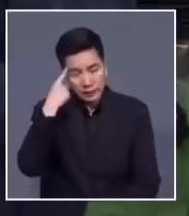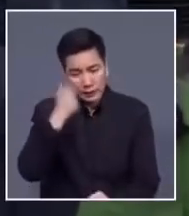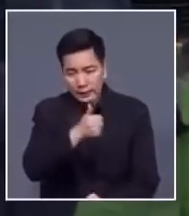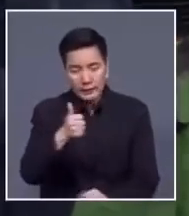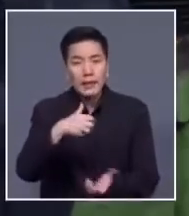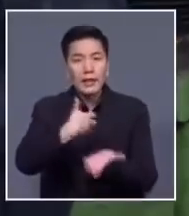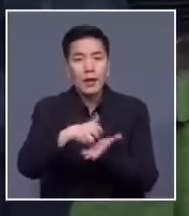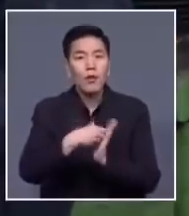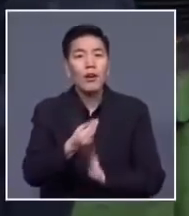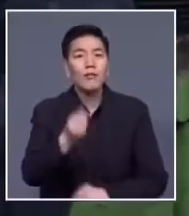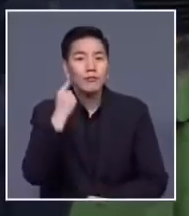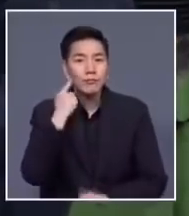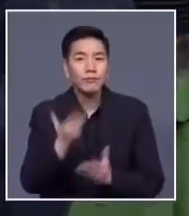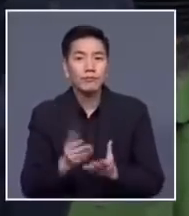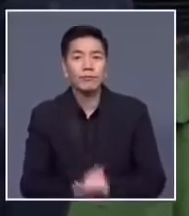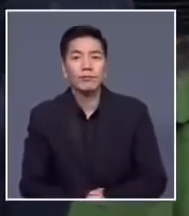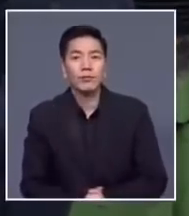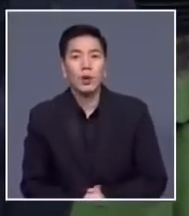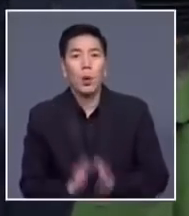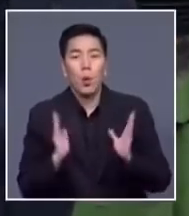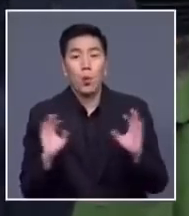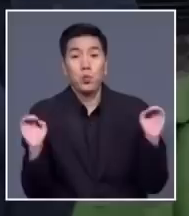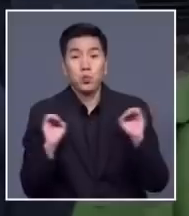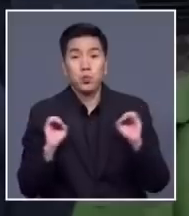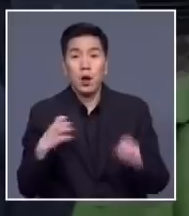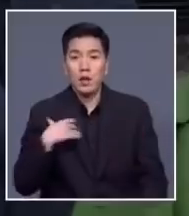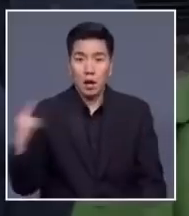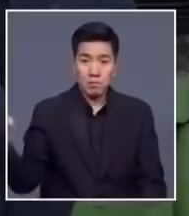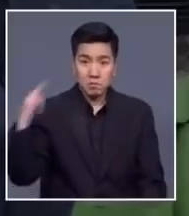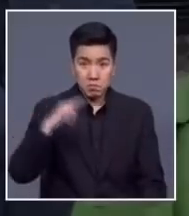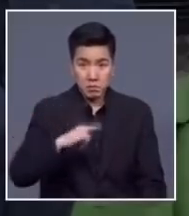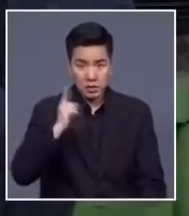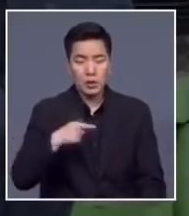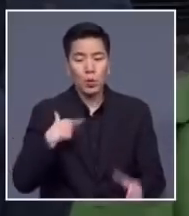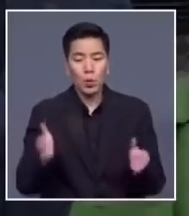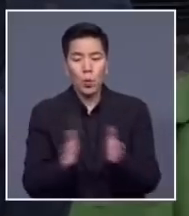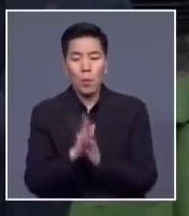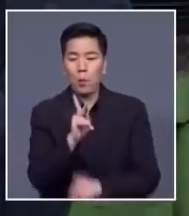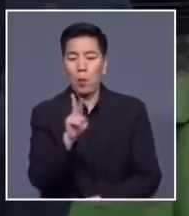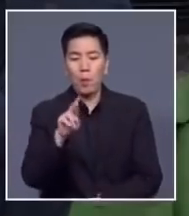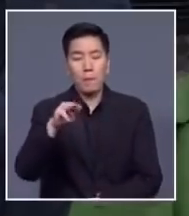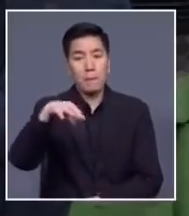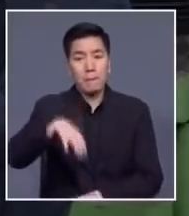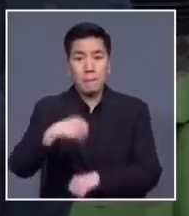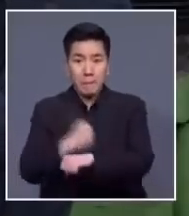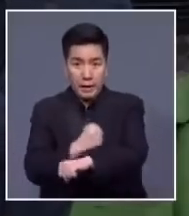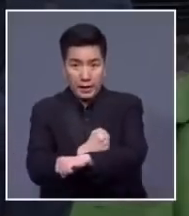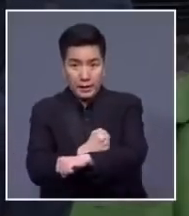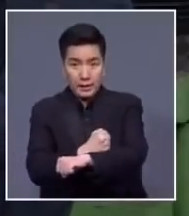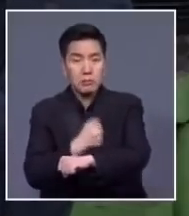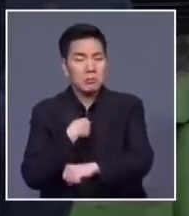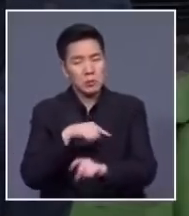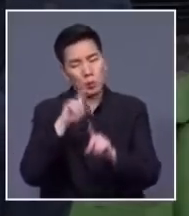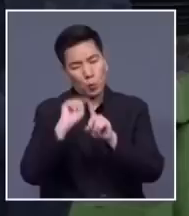อกเล่าอะไรให้กับคนอื่นๆบ้างครับ กับคนที่ไม่เคยมานะครับถ้ามาอยากจะมาจริงก็ให้มากรมแรงงานครับ ครับ มีหลายๆอย่าง